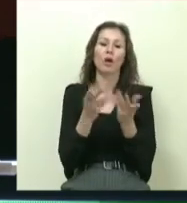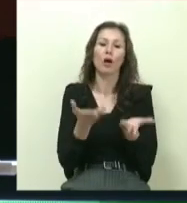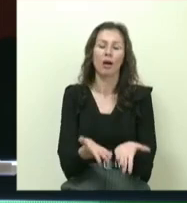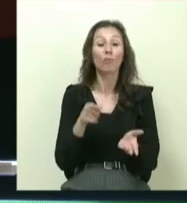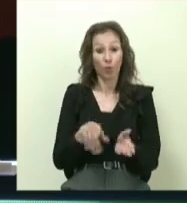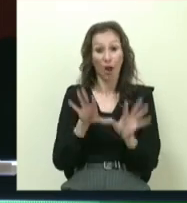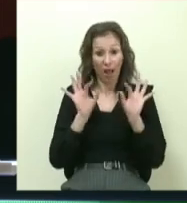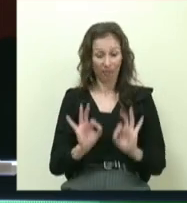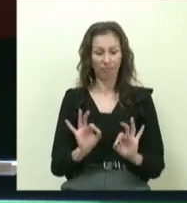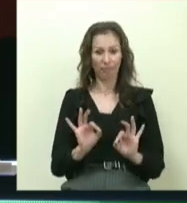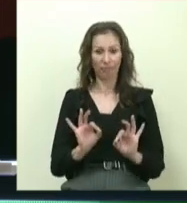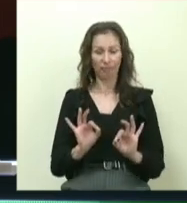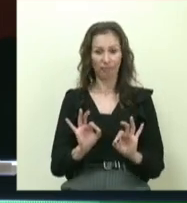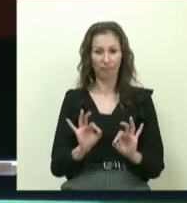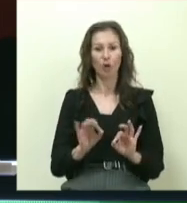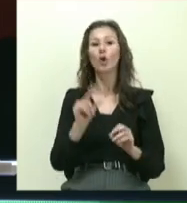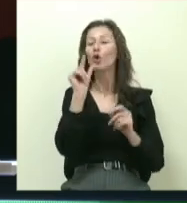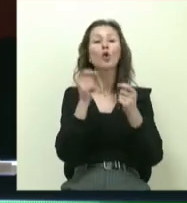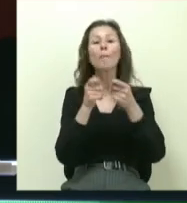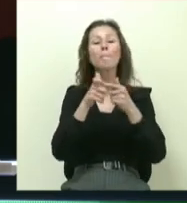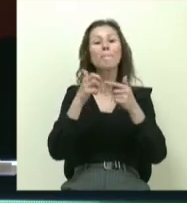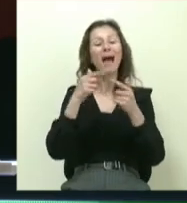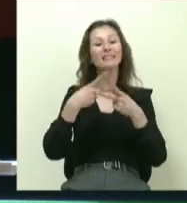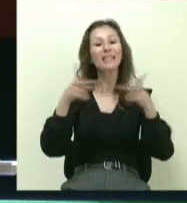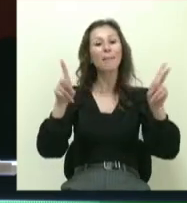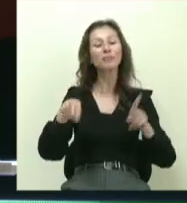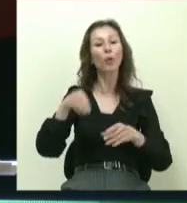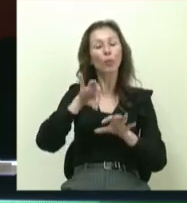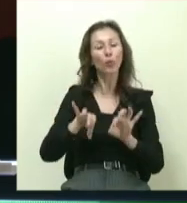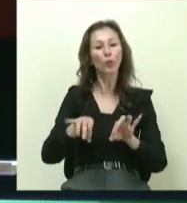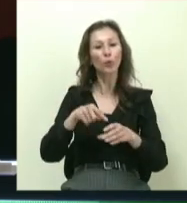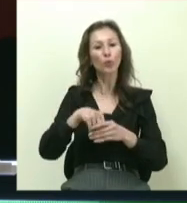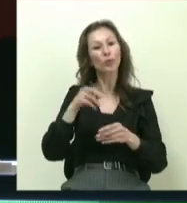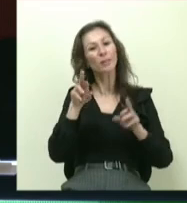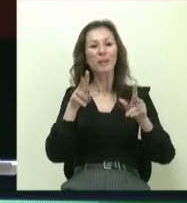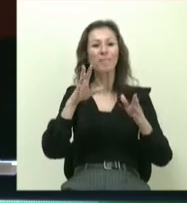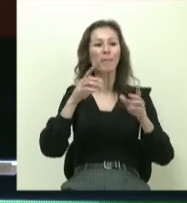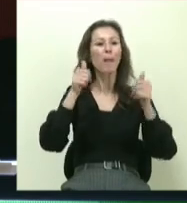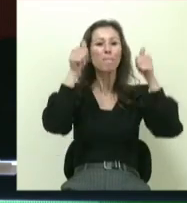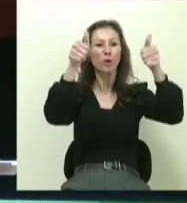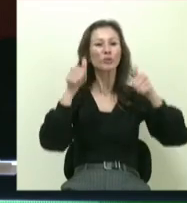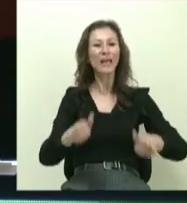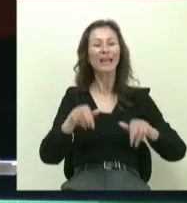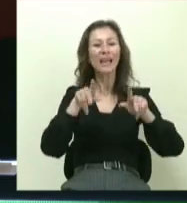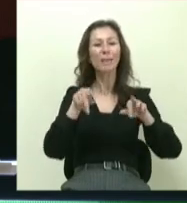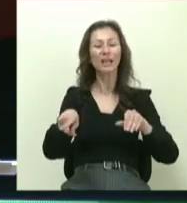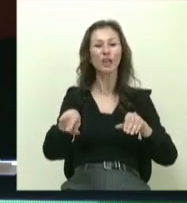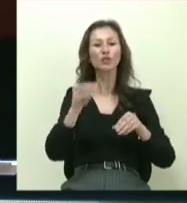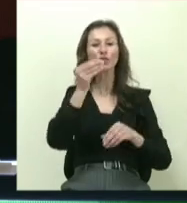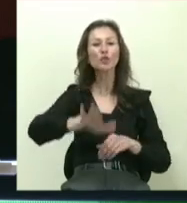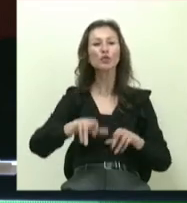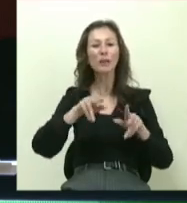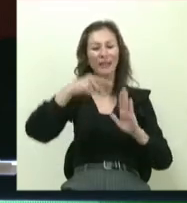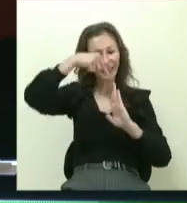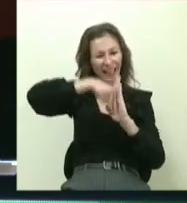Bu bağlamda Uber serbestleşmecilerin bugünlerdeki poster çocuğu haline gelen derin